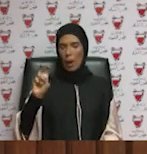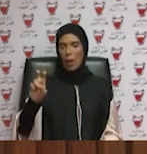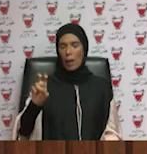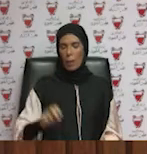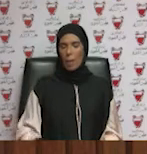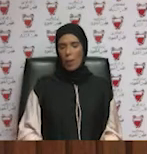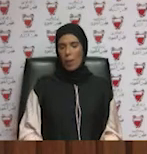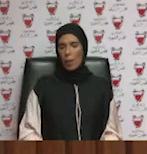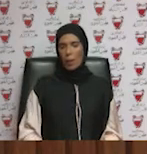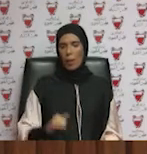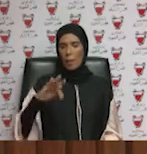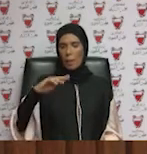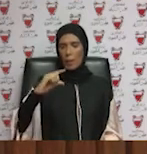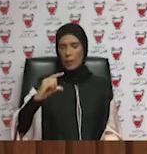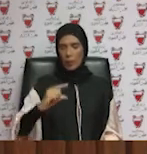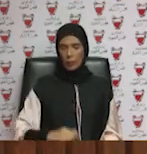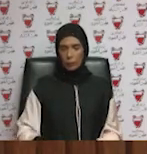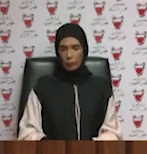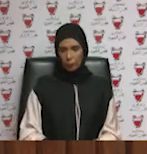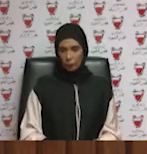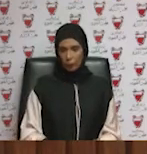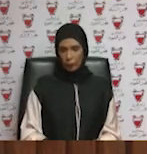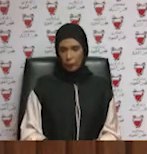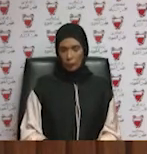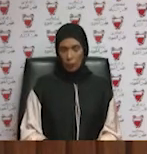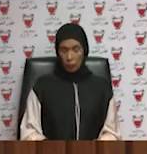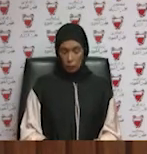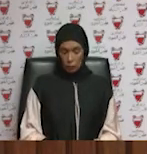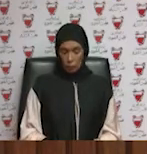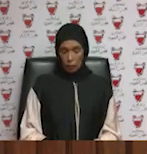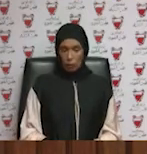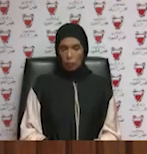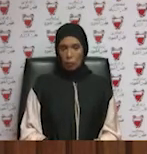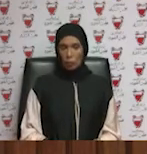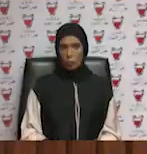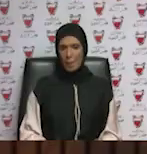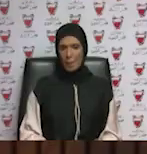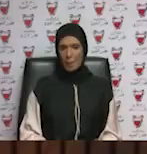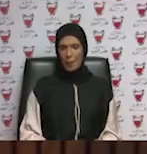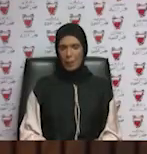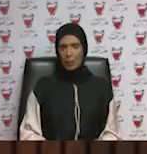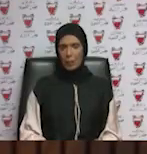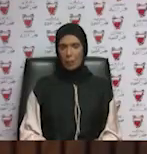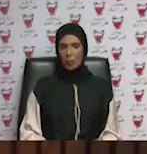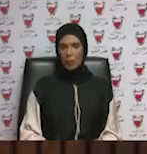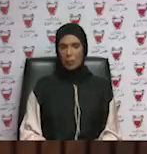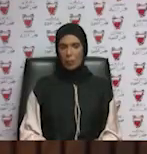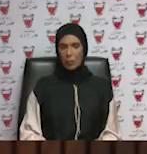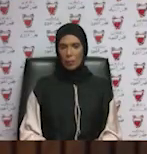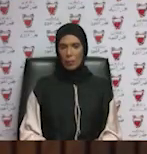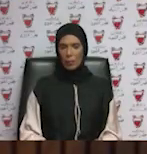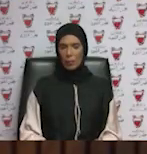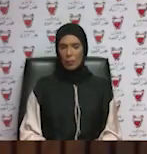الدكتور محمد علي حسن. الأخ المقرر تفضل. أطلب